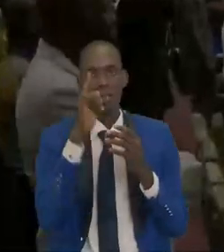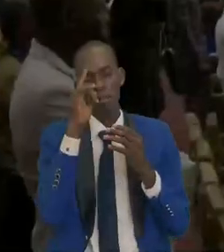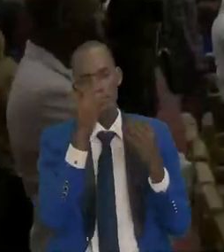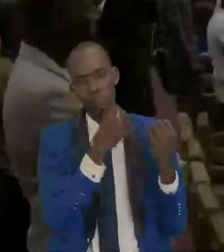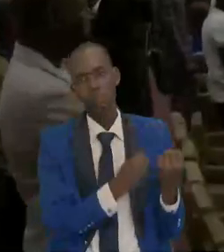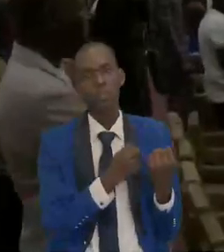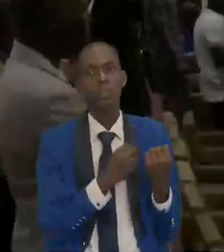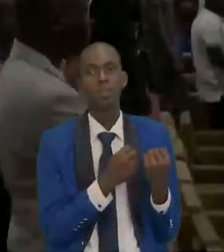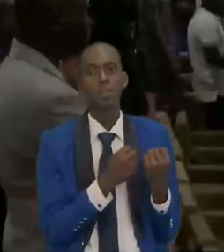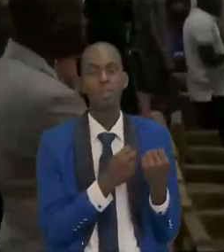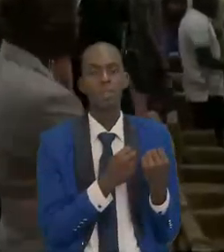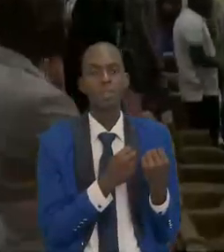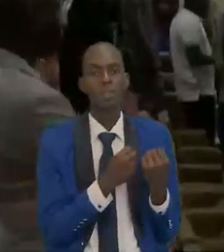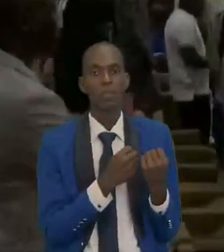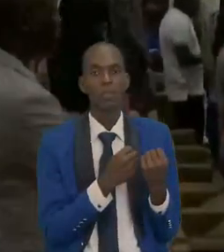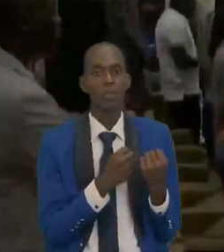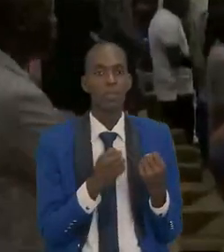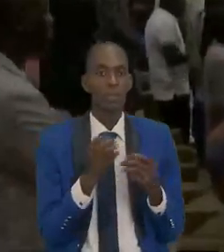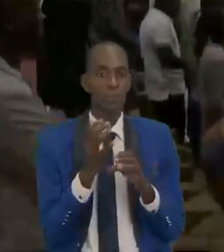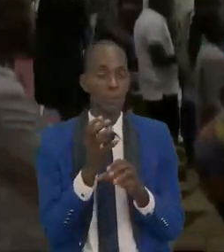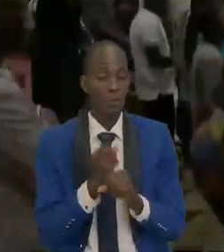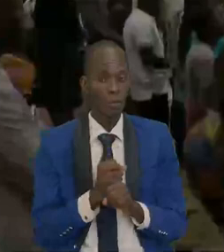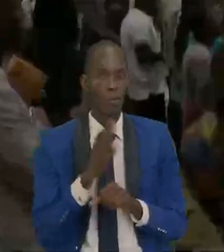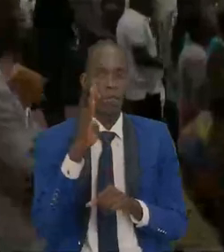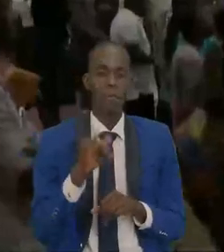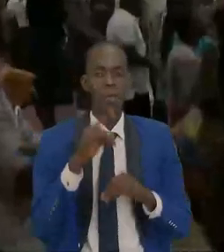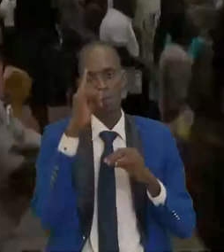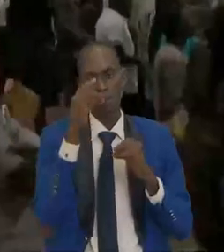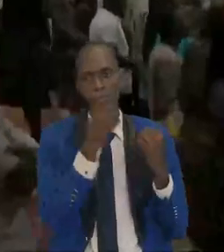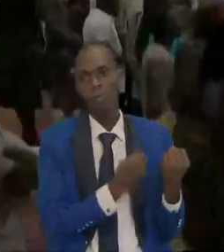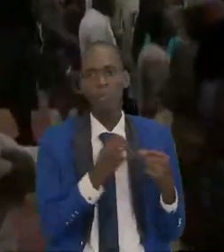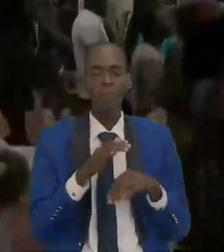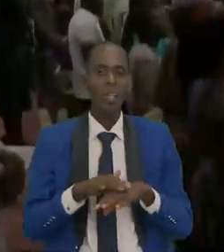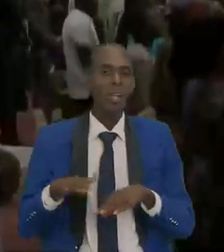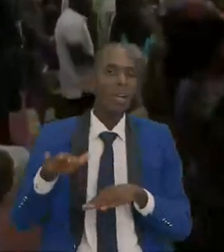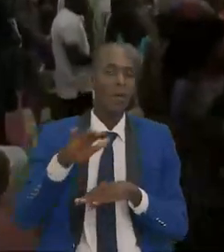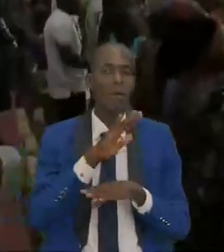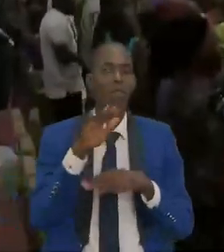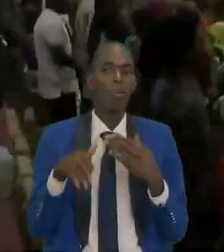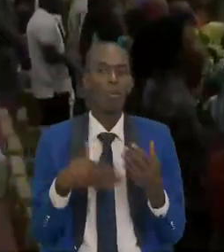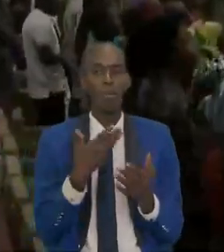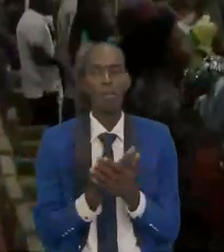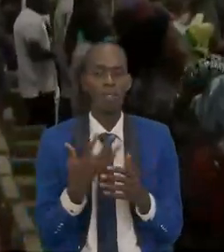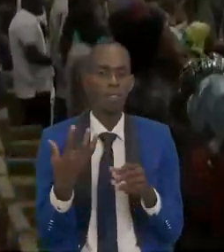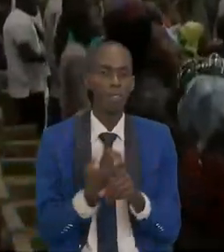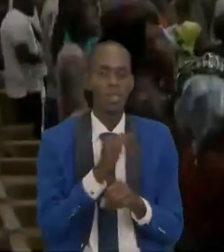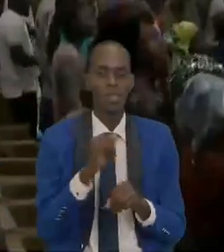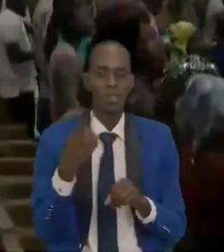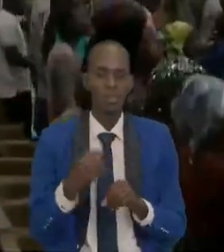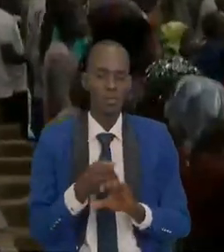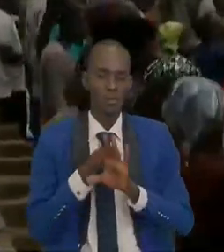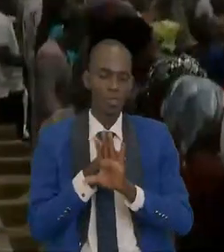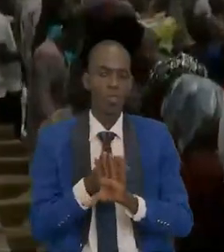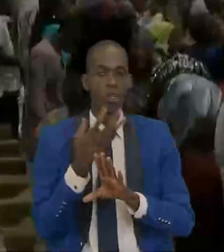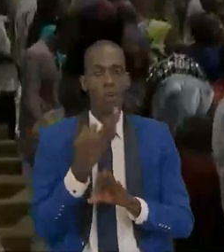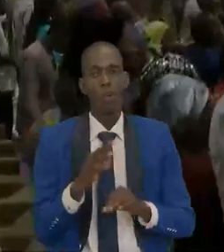foi. C'est la foi toute suffisante, pas déçu tout. Prenez le bouclier de la